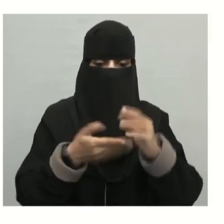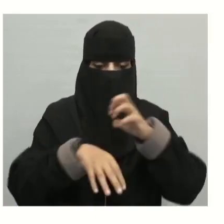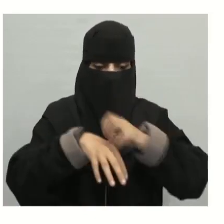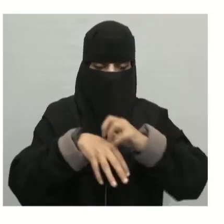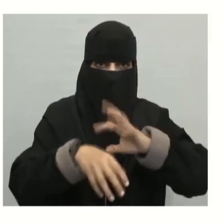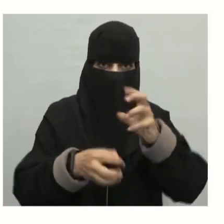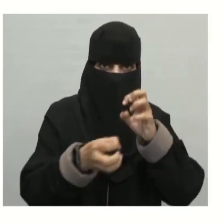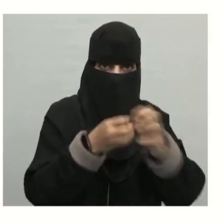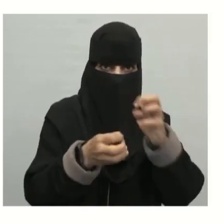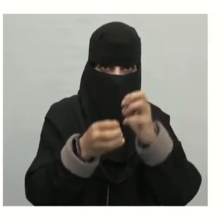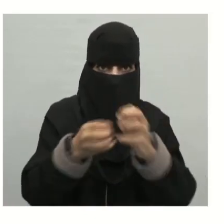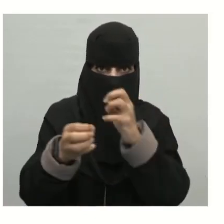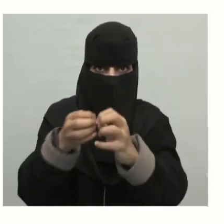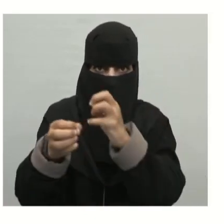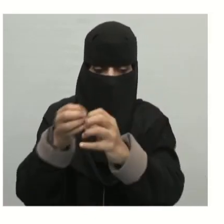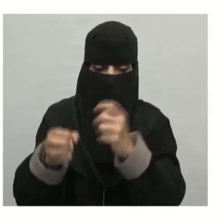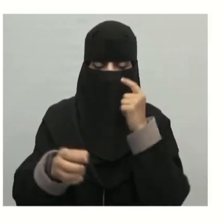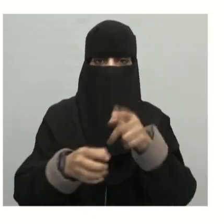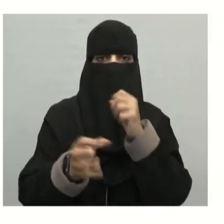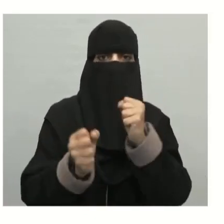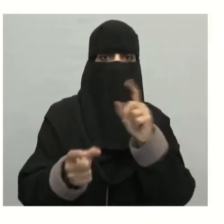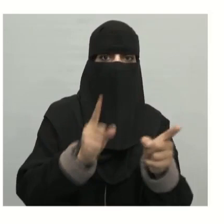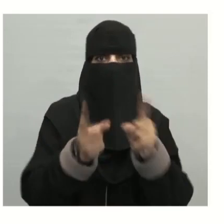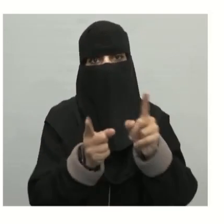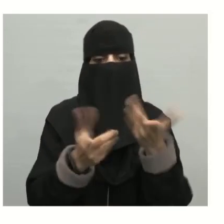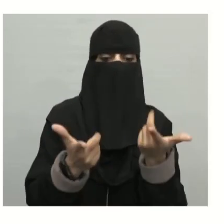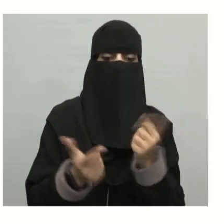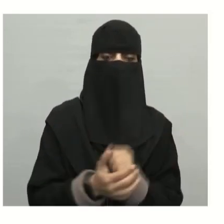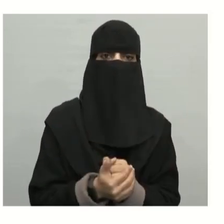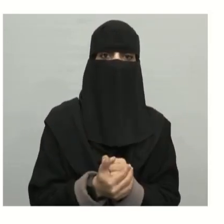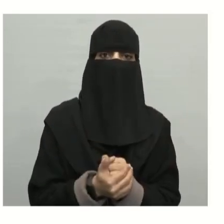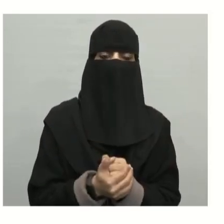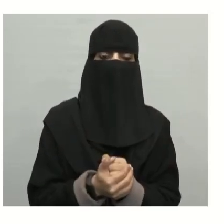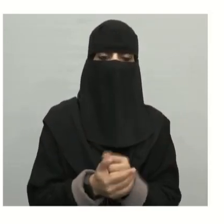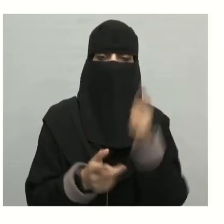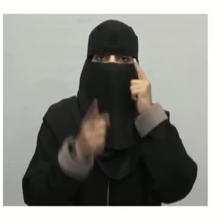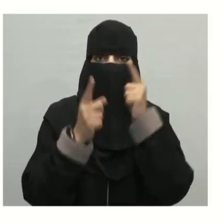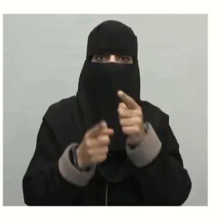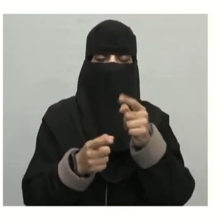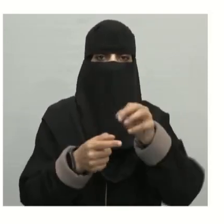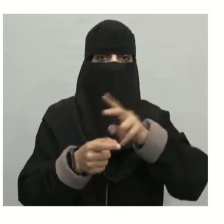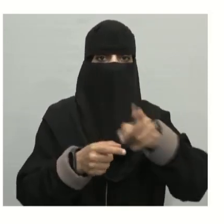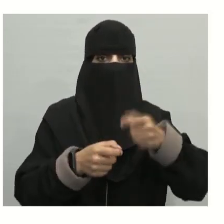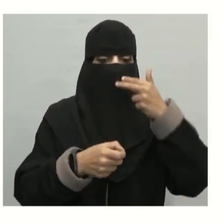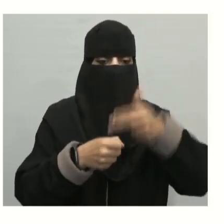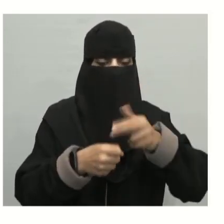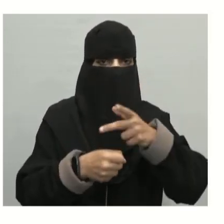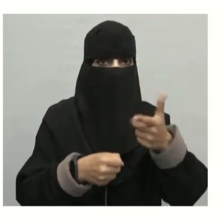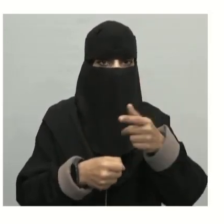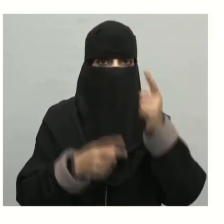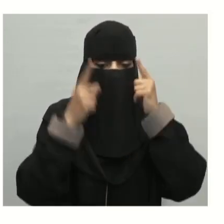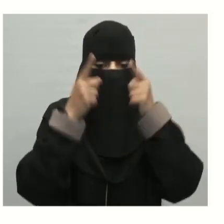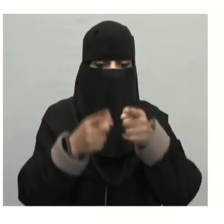بمعدن اخر ونعرف ايهما اقسم المعادن الشائعه عدد